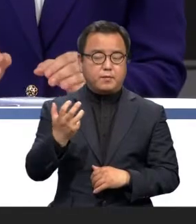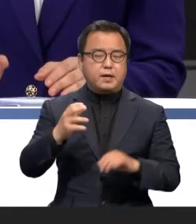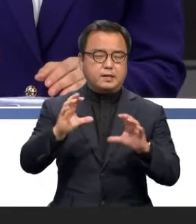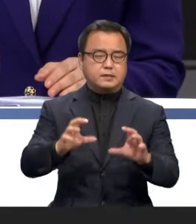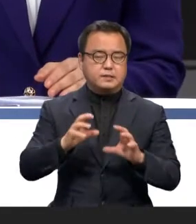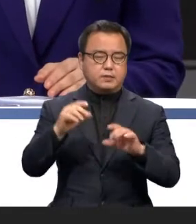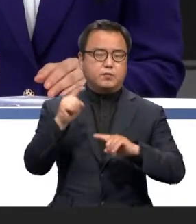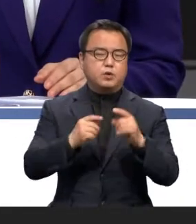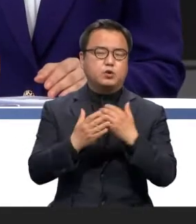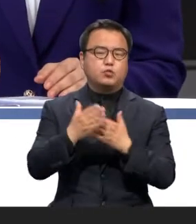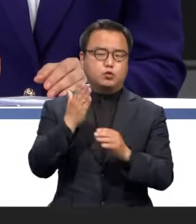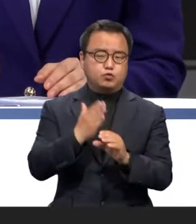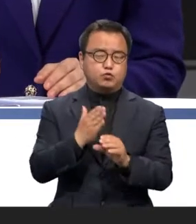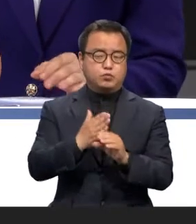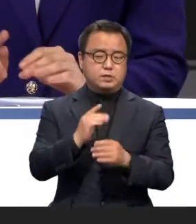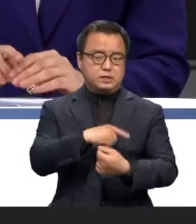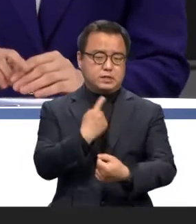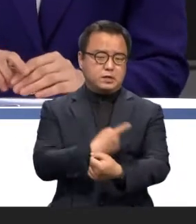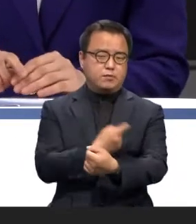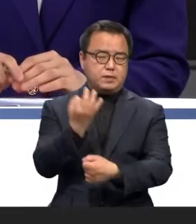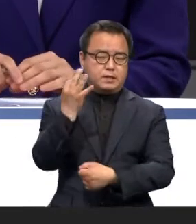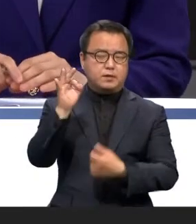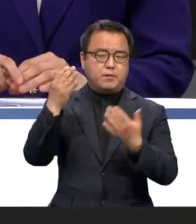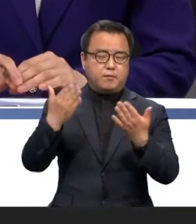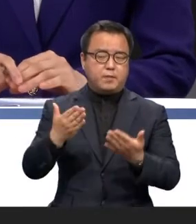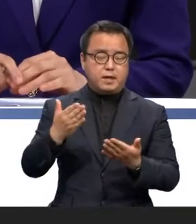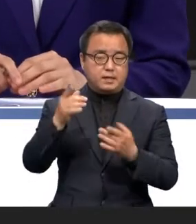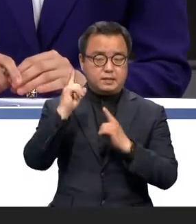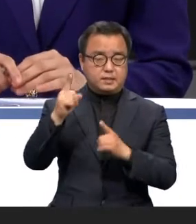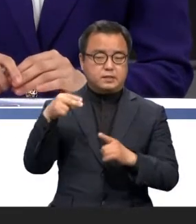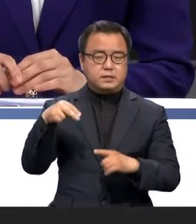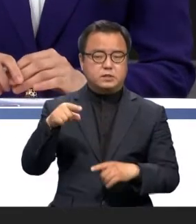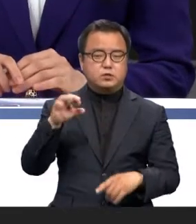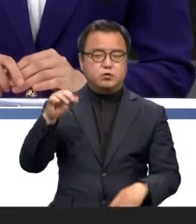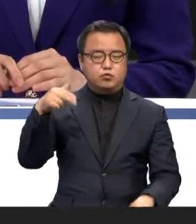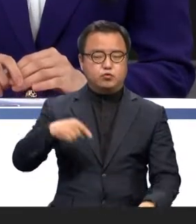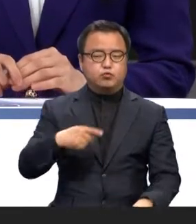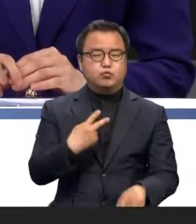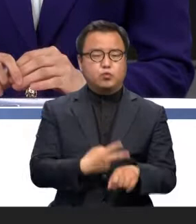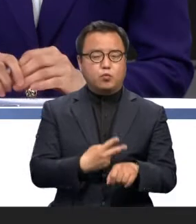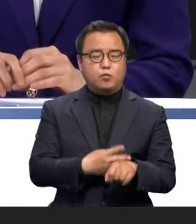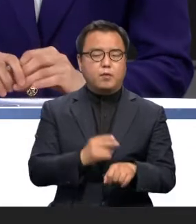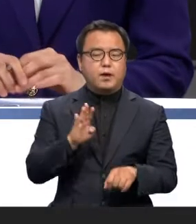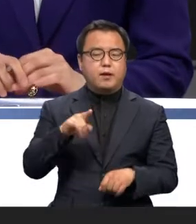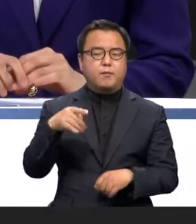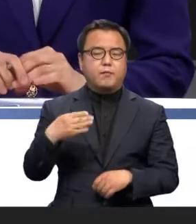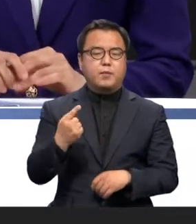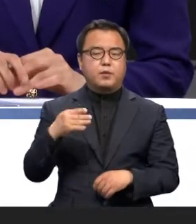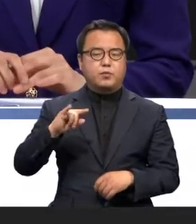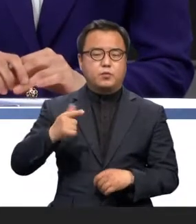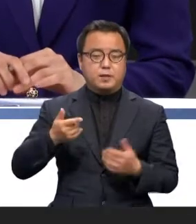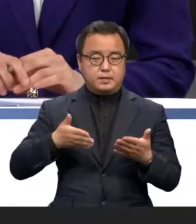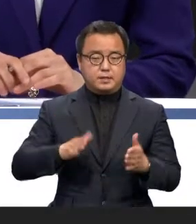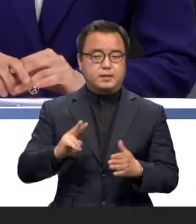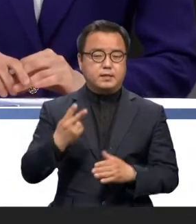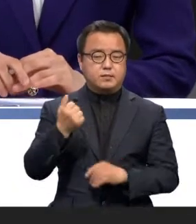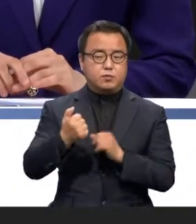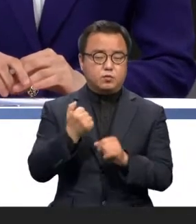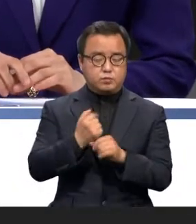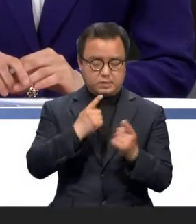인정받은 우리나라 1세대 바이올리니스트 이성주 교수가 베토벤 탄생 250주년 기념으로 공연을 연 것이죠.